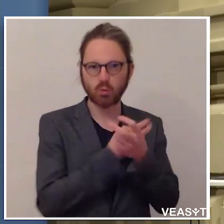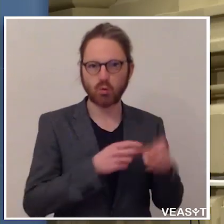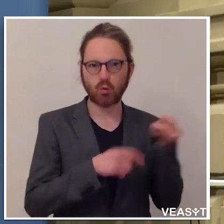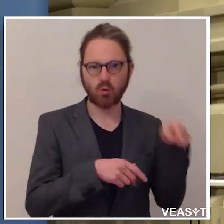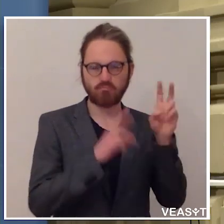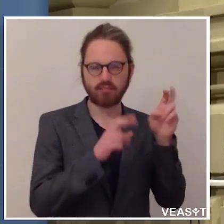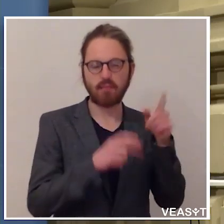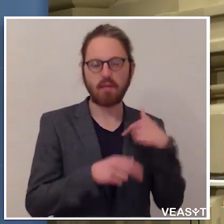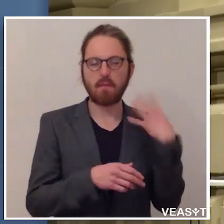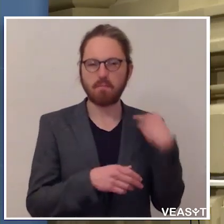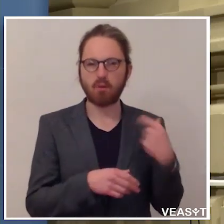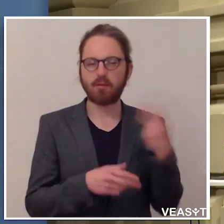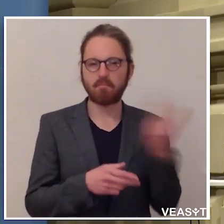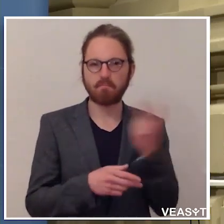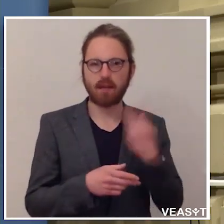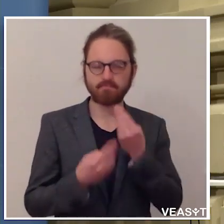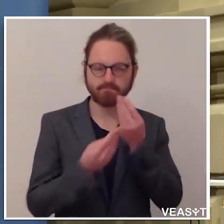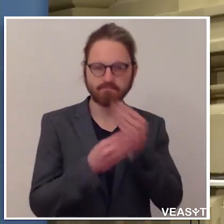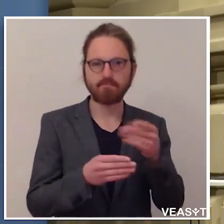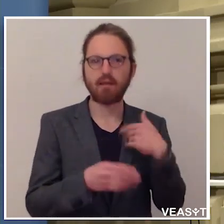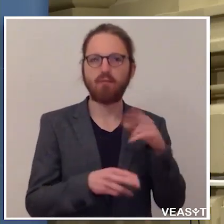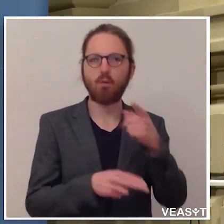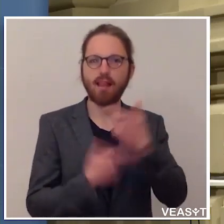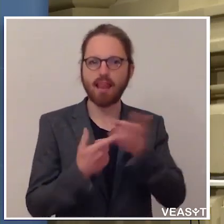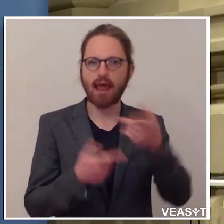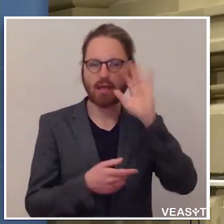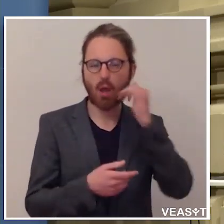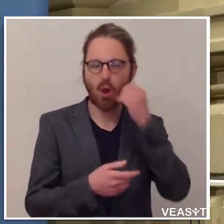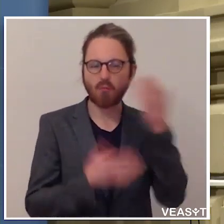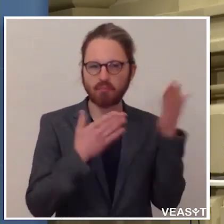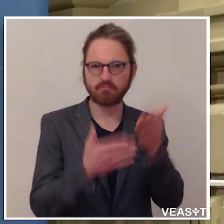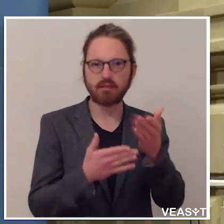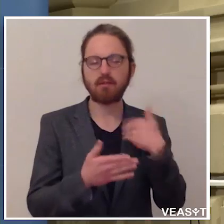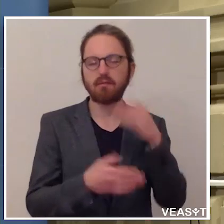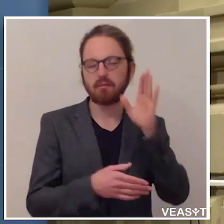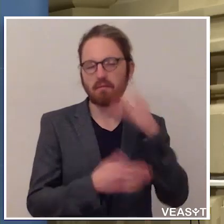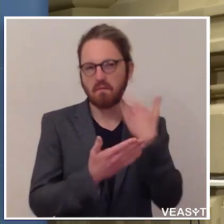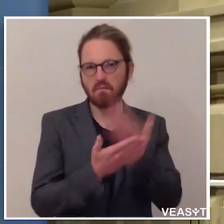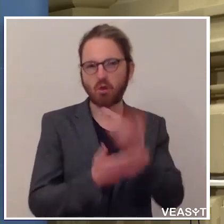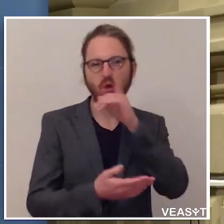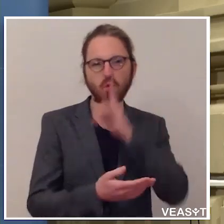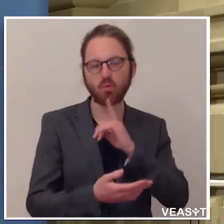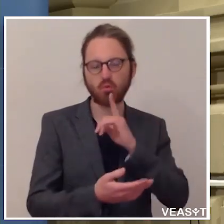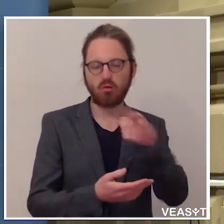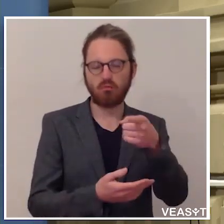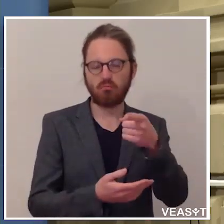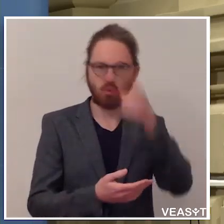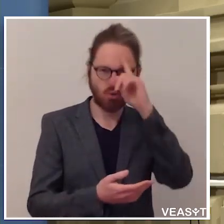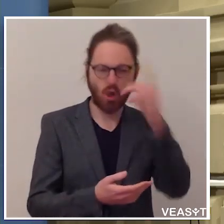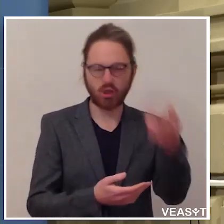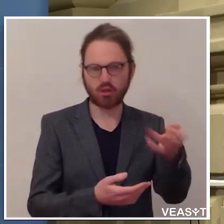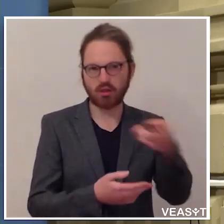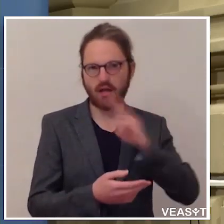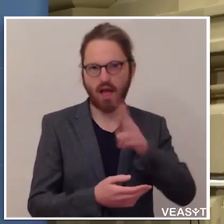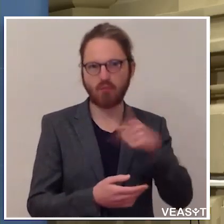sie beide an den Landeshauptmann gerichtet sind und würde vorschlagen, dass wir dann nur auf Deutsch antworten. Es ist eine deutschsprachige Frage, damit wir